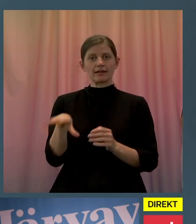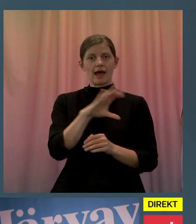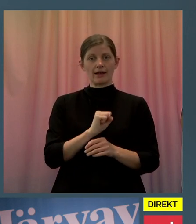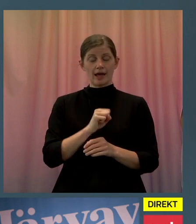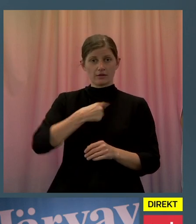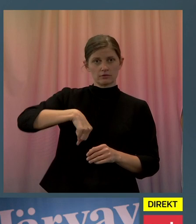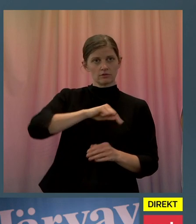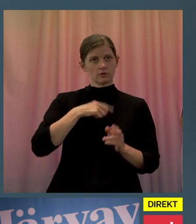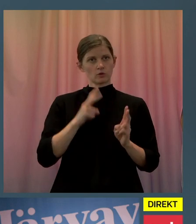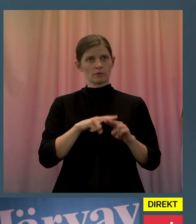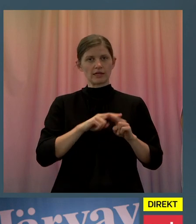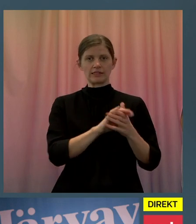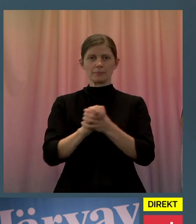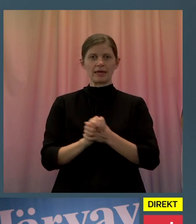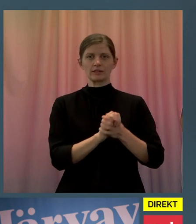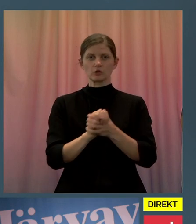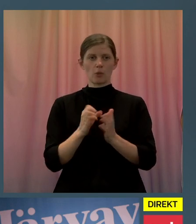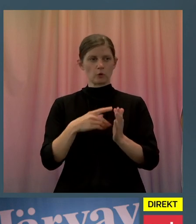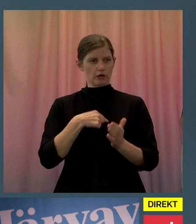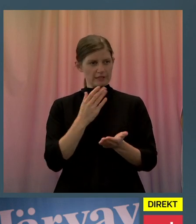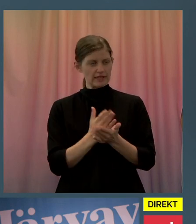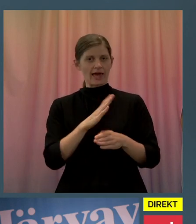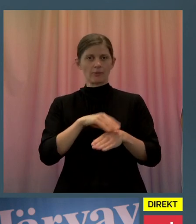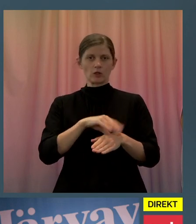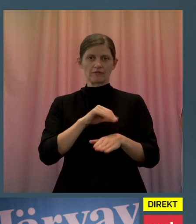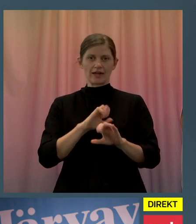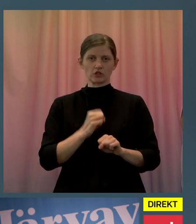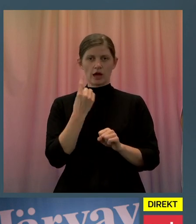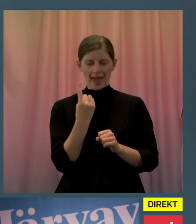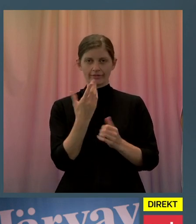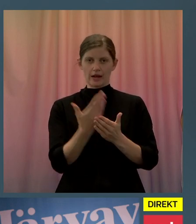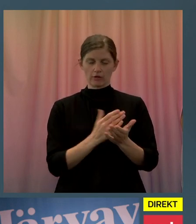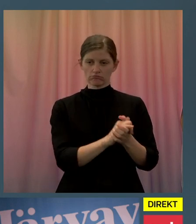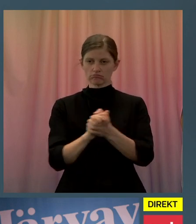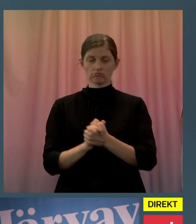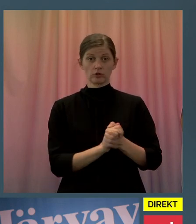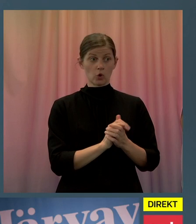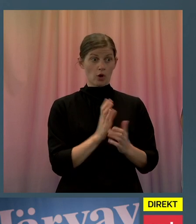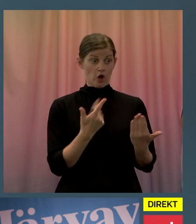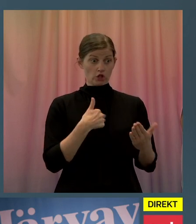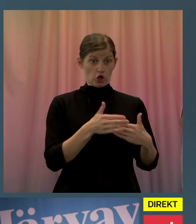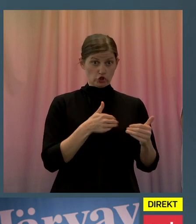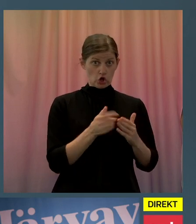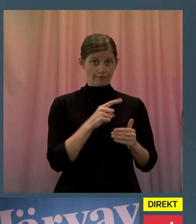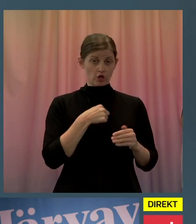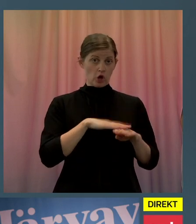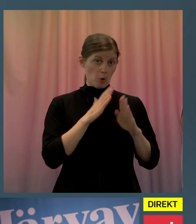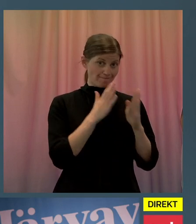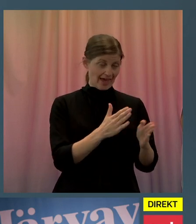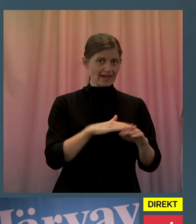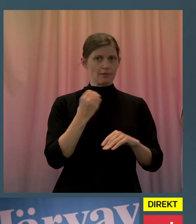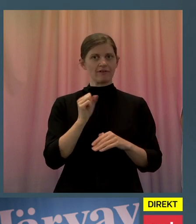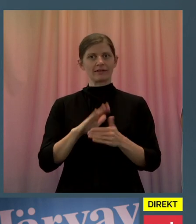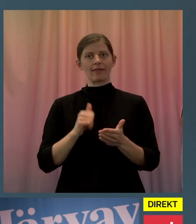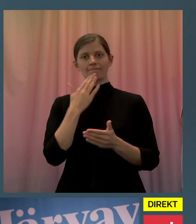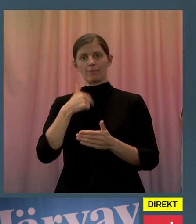i övertygelsen att Sverige ska vara ett land där vad du gör och vart du är på väg är mycket viktigare än vem du är och var du